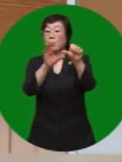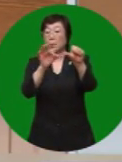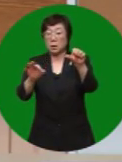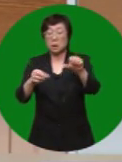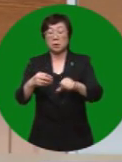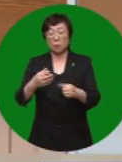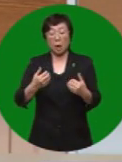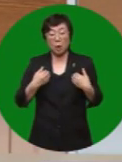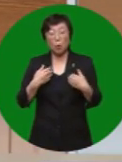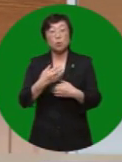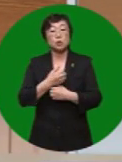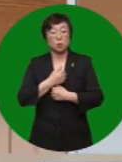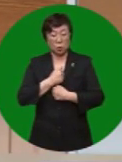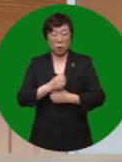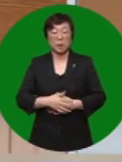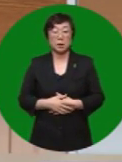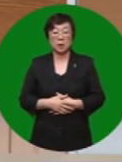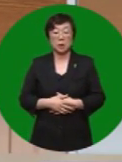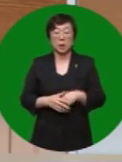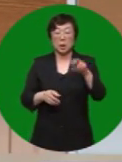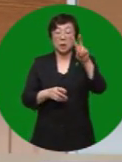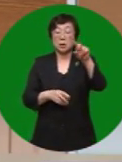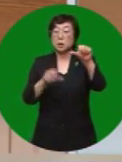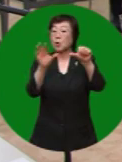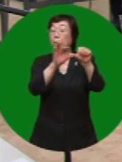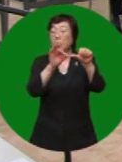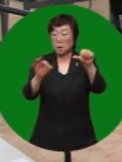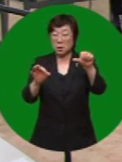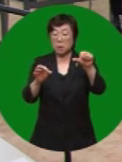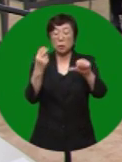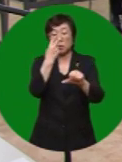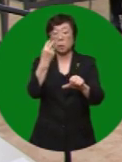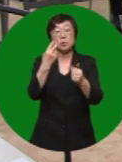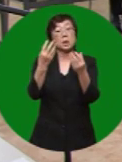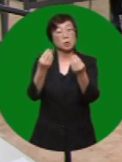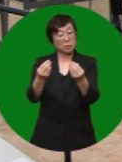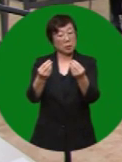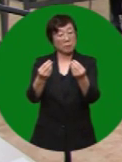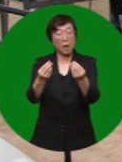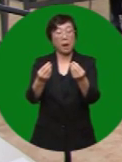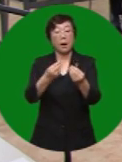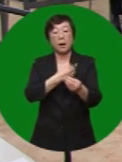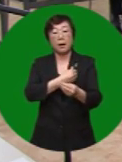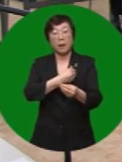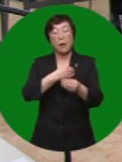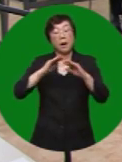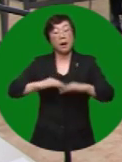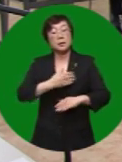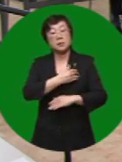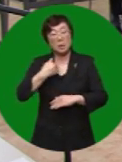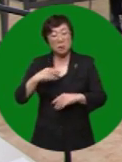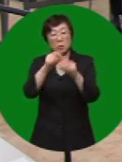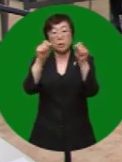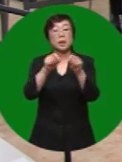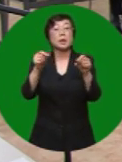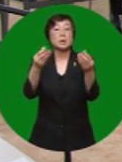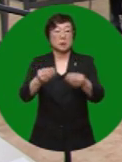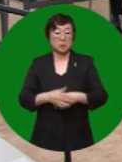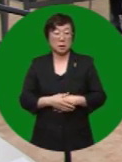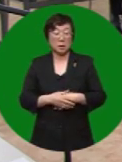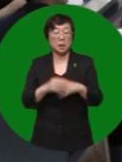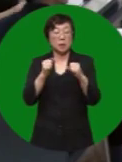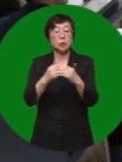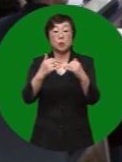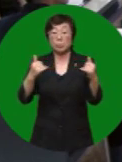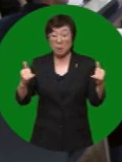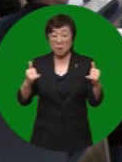35% が要注意で、 25% が調査済み、安全という結果でした。住